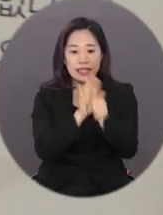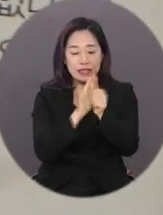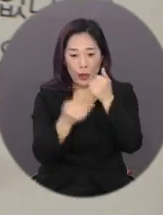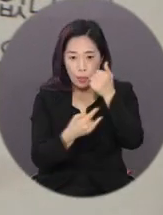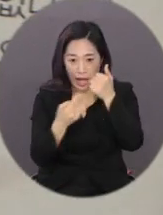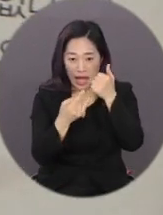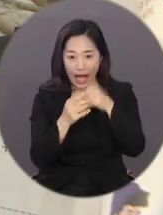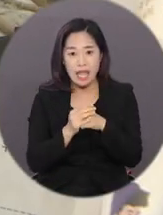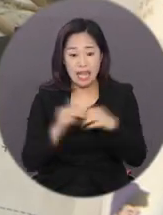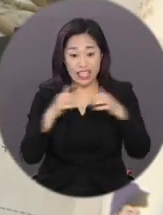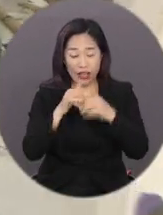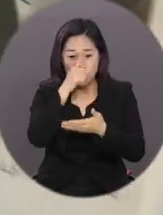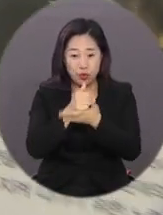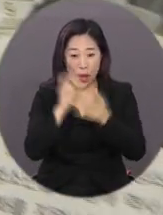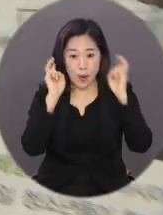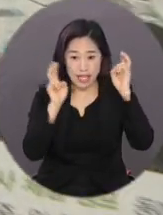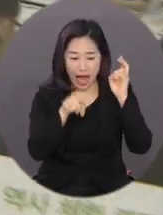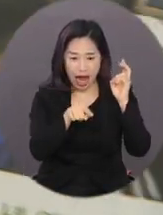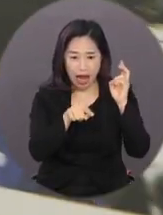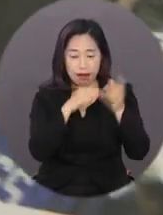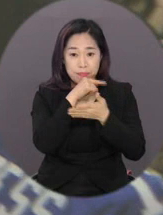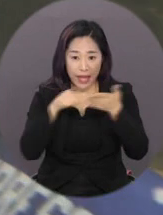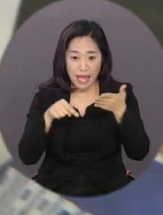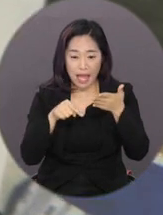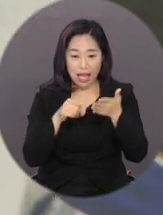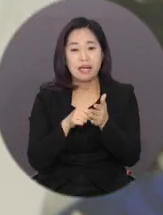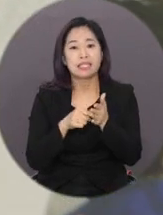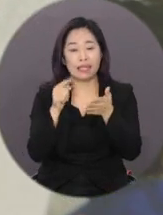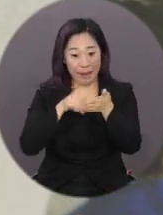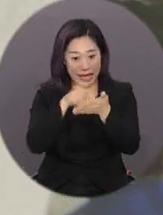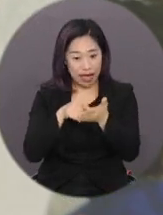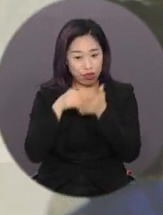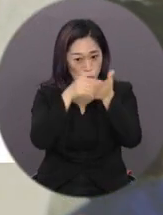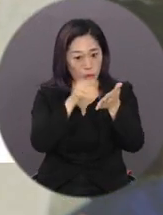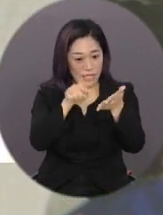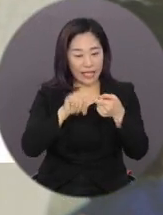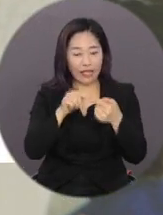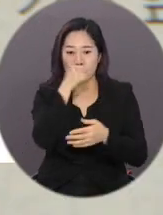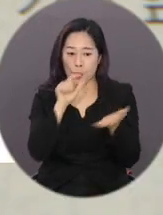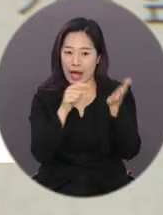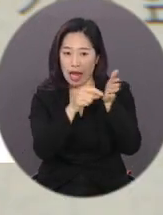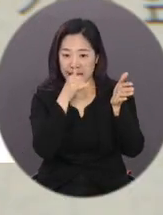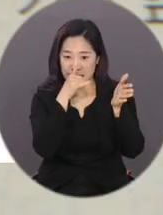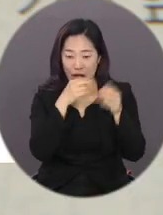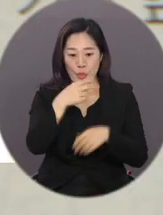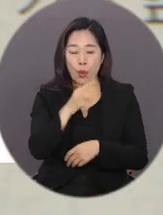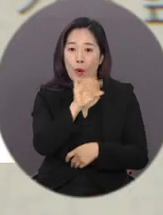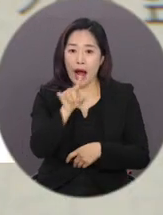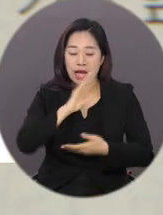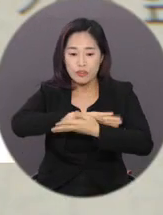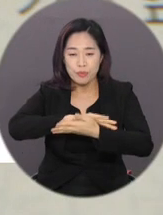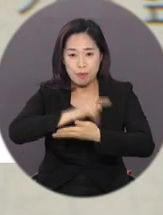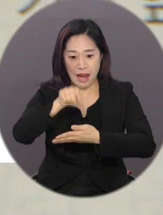전범 기업을 향해 사과와 배상을 요구하고 있는 호쿠리쿠 연락회가 소개된 겁니다. 천재교육과 동화출판 등